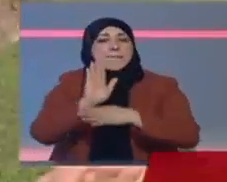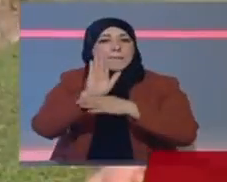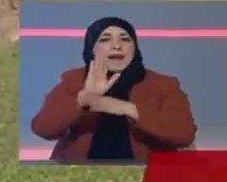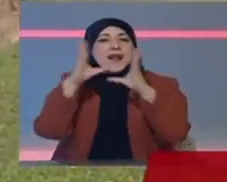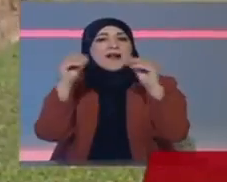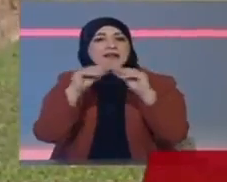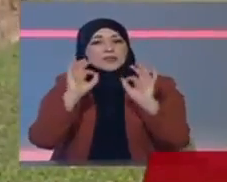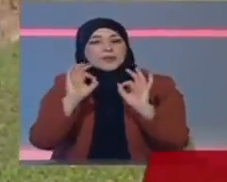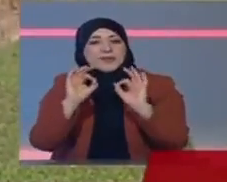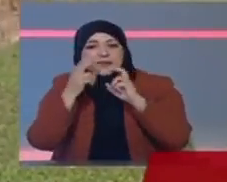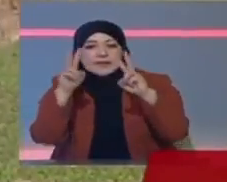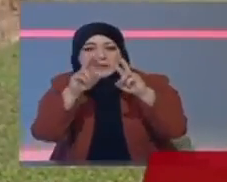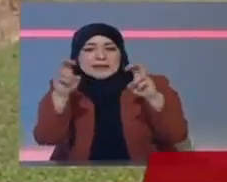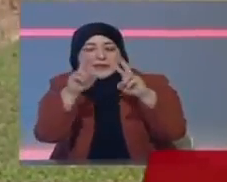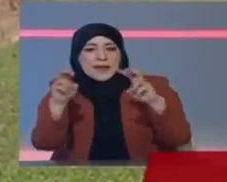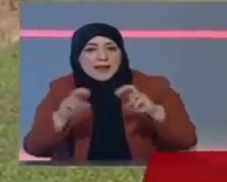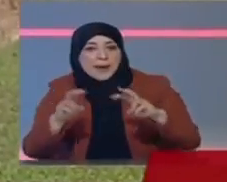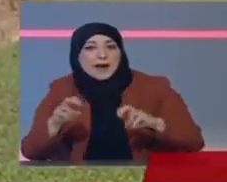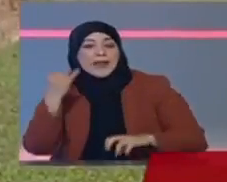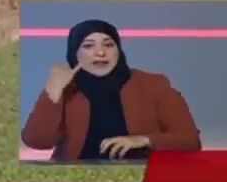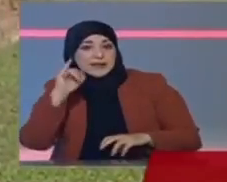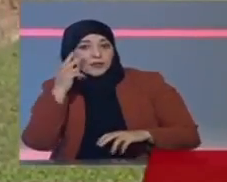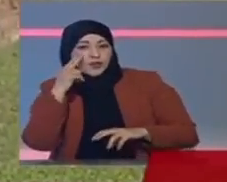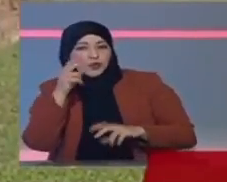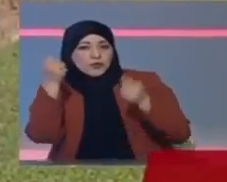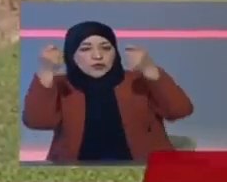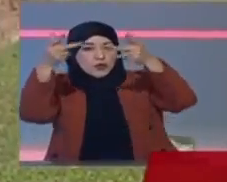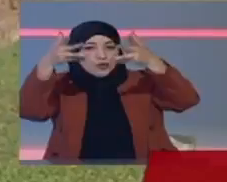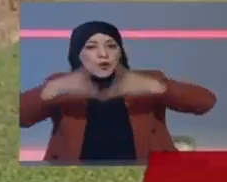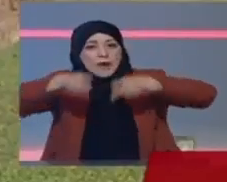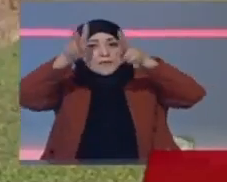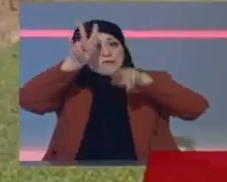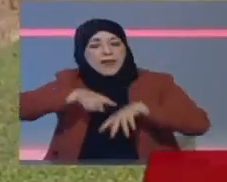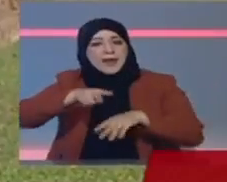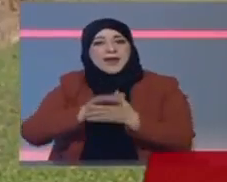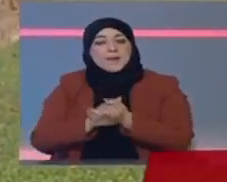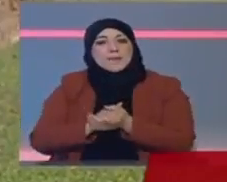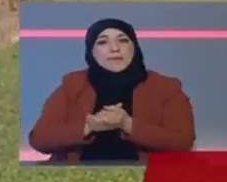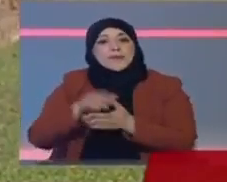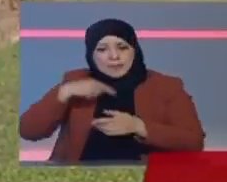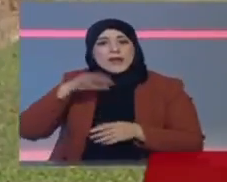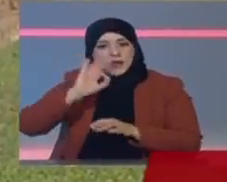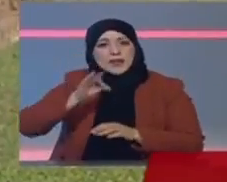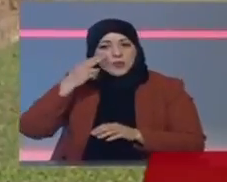وتشويه قد ما يظهر العدد الحقيقي اه تولينا